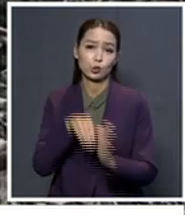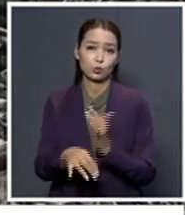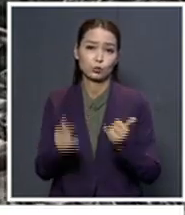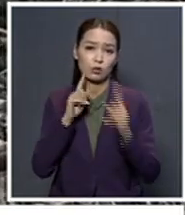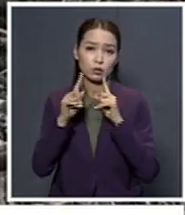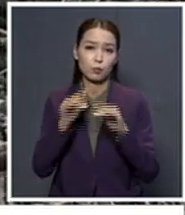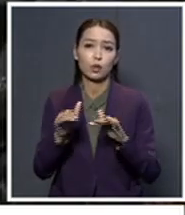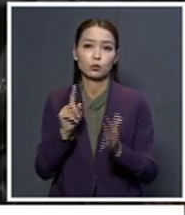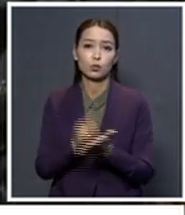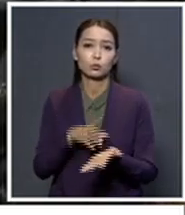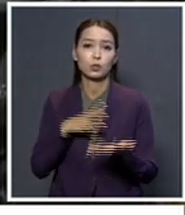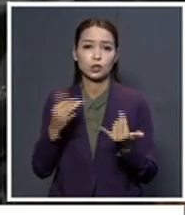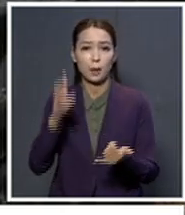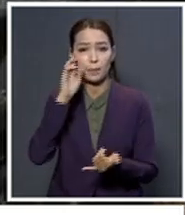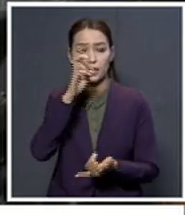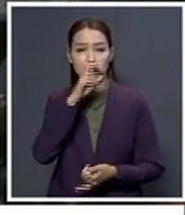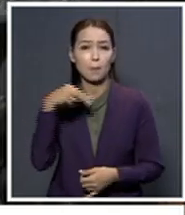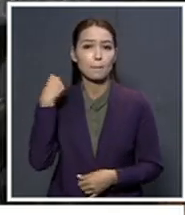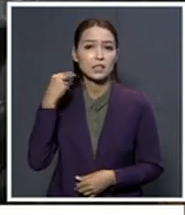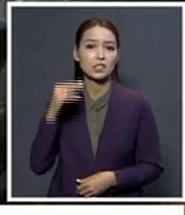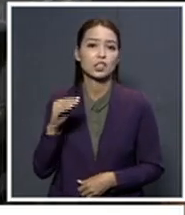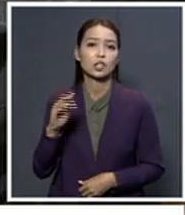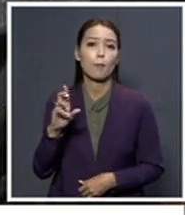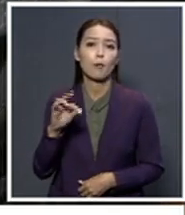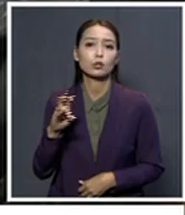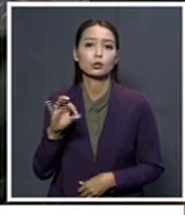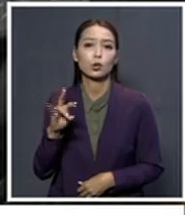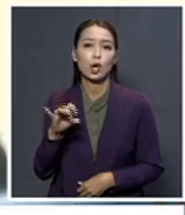ұсынды. Алайда Бразилия президенті Жаир